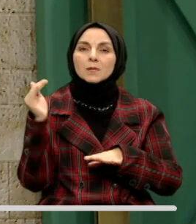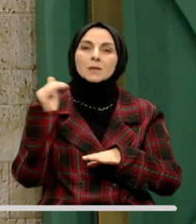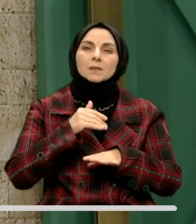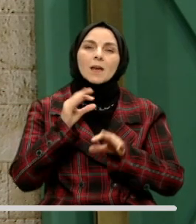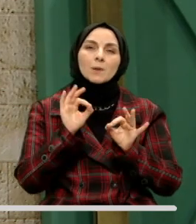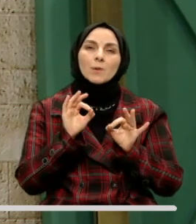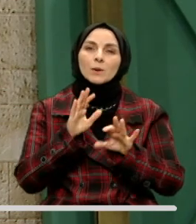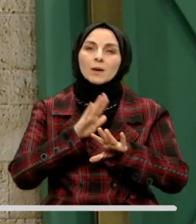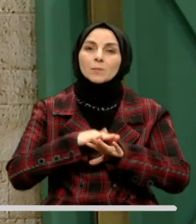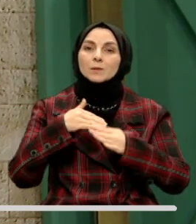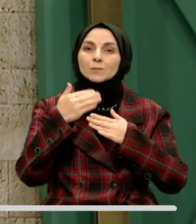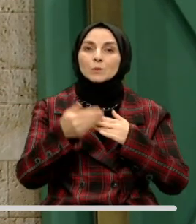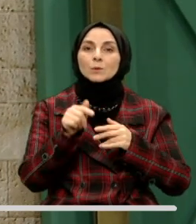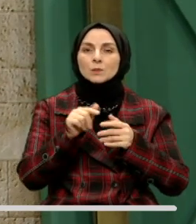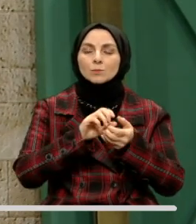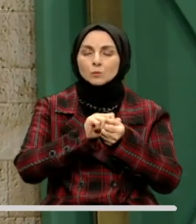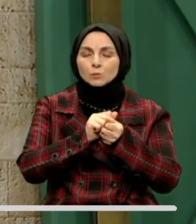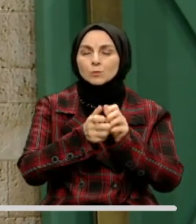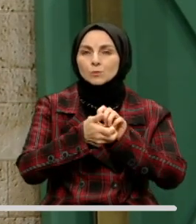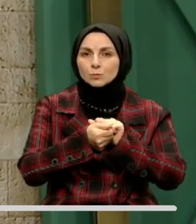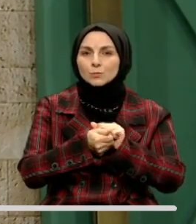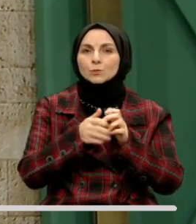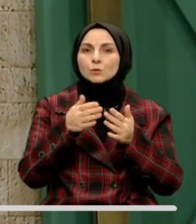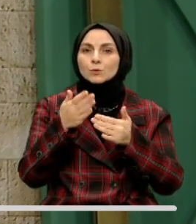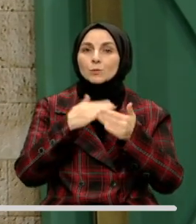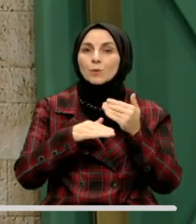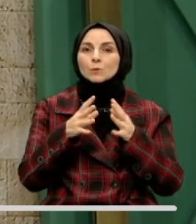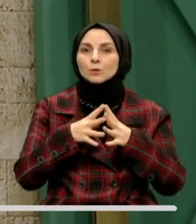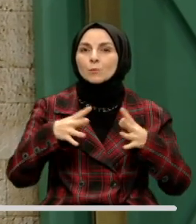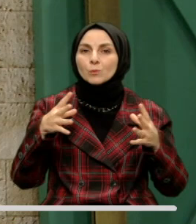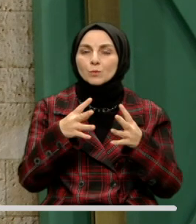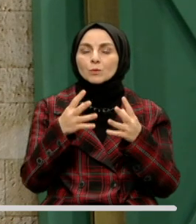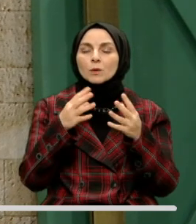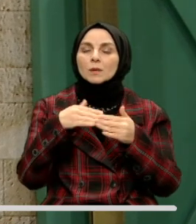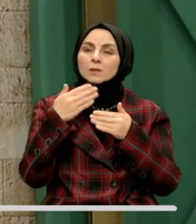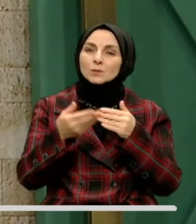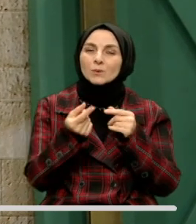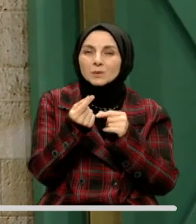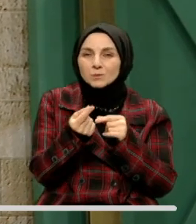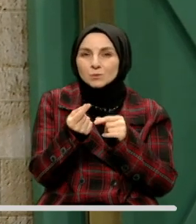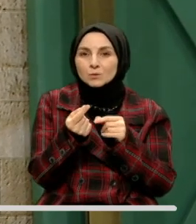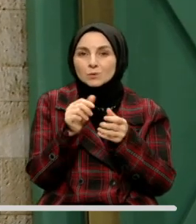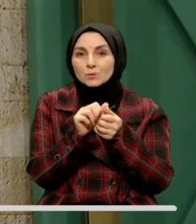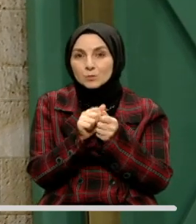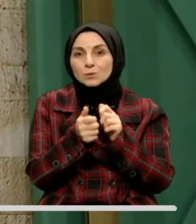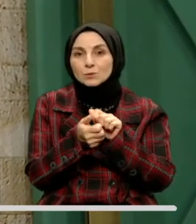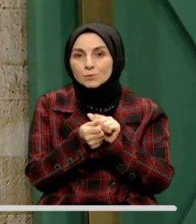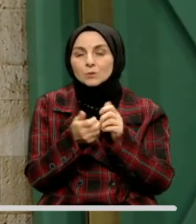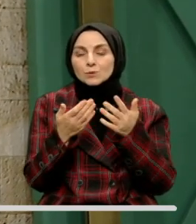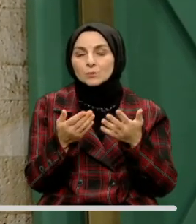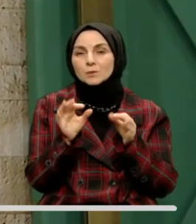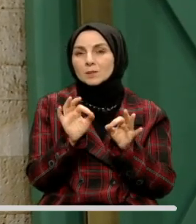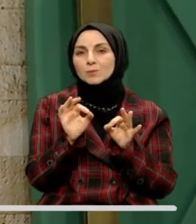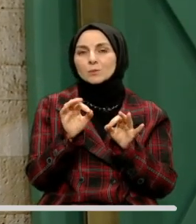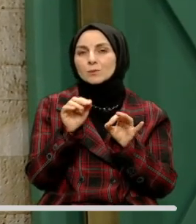Sonrasında bunu buruşturup mesela önce büyük parçalar halinde, sonra küçük parçalar halinde. Küçük küçük parçalar işte